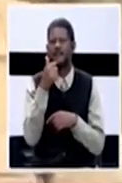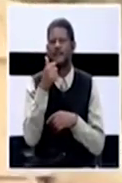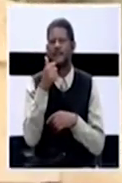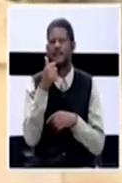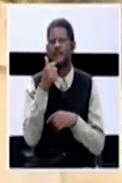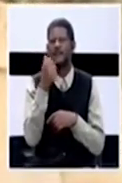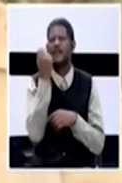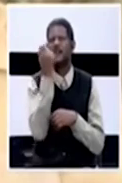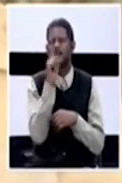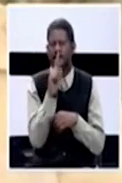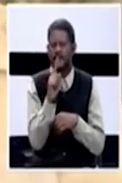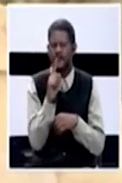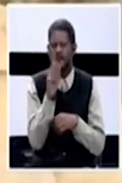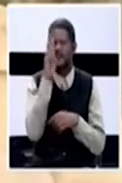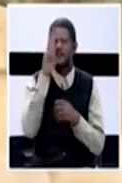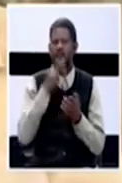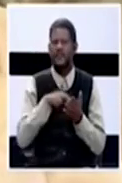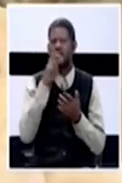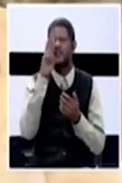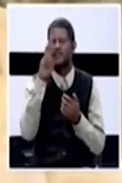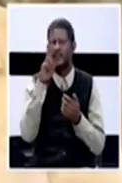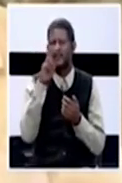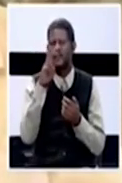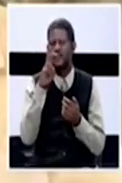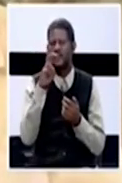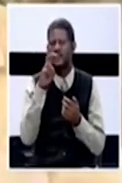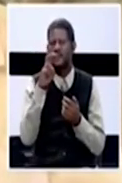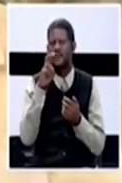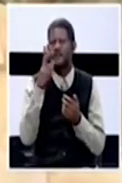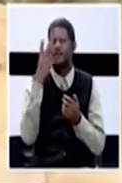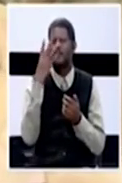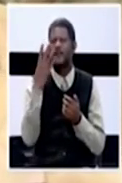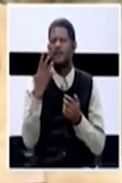ወር 11 2020 ናብ ባድሜ ኣቲና